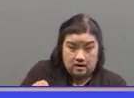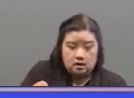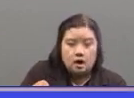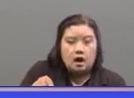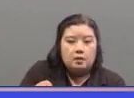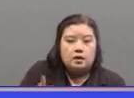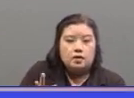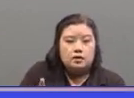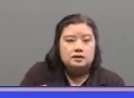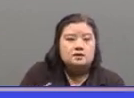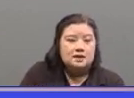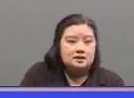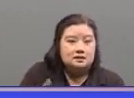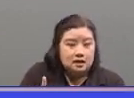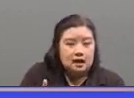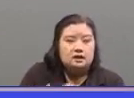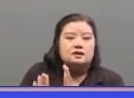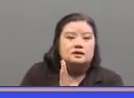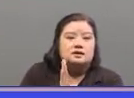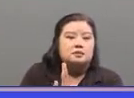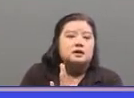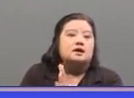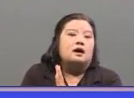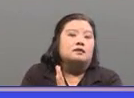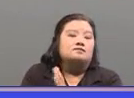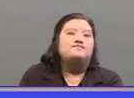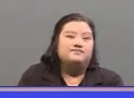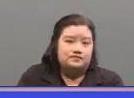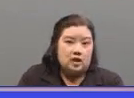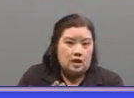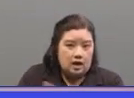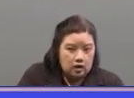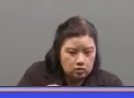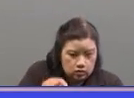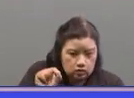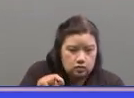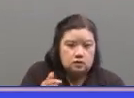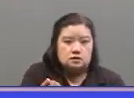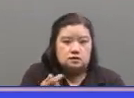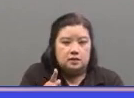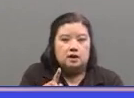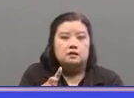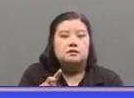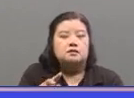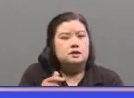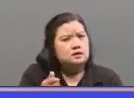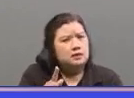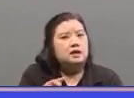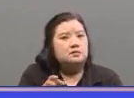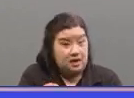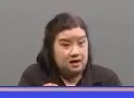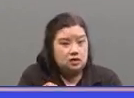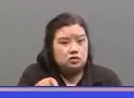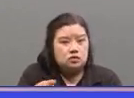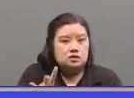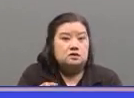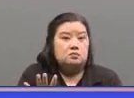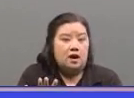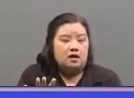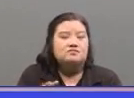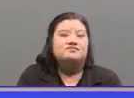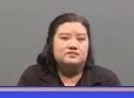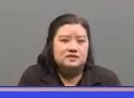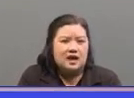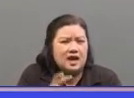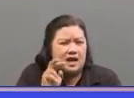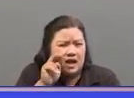การน้ำกัดเสาตลิ่งแล้วนะคะเชื่อว่าหากเขื่อนตรงนี้สร้างเสร็จก็จะสามารถรับมือกับปริมาณน้ำได้แต่ตอนนี้ทางการนะคะ